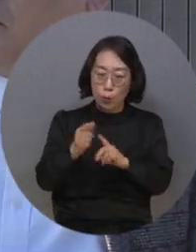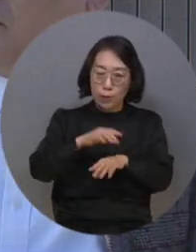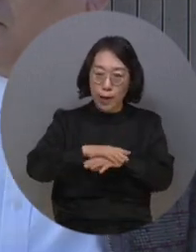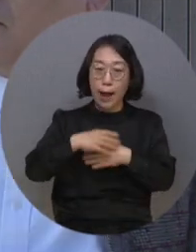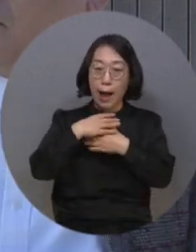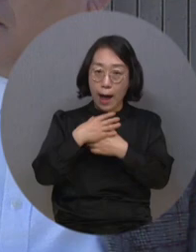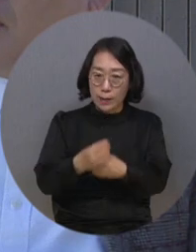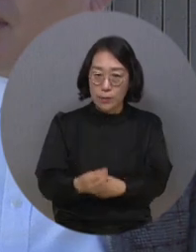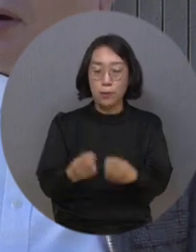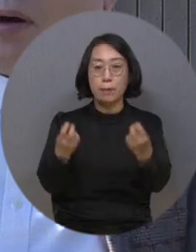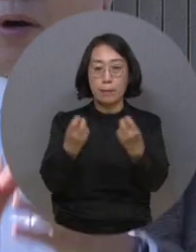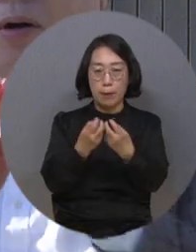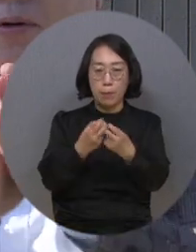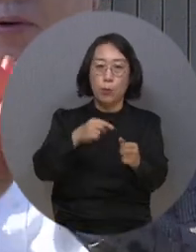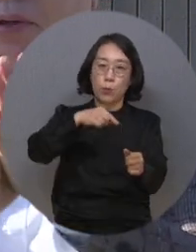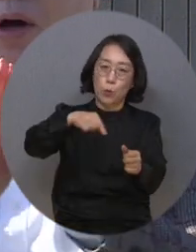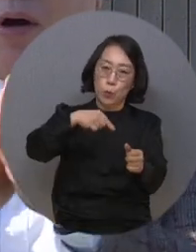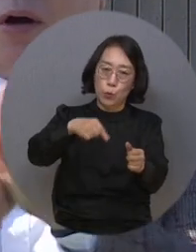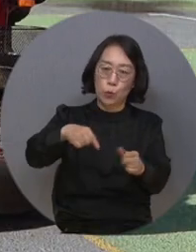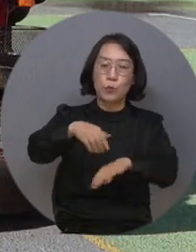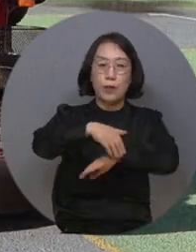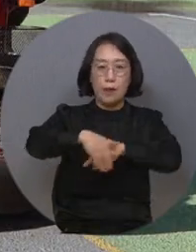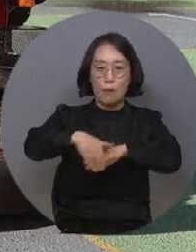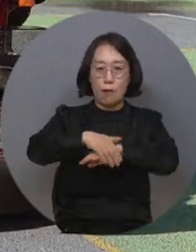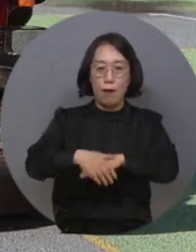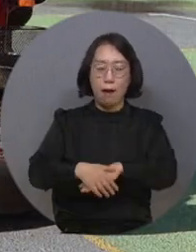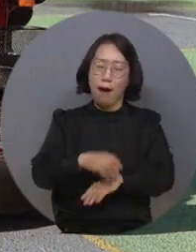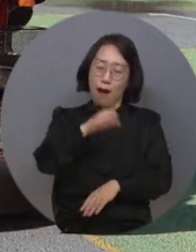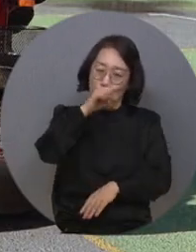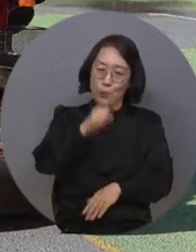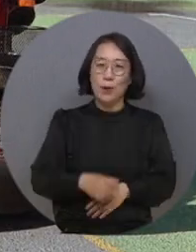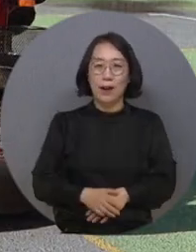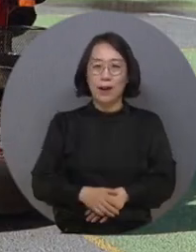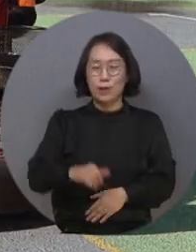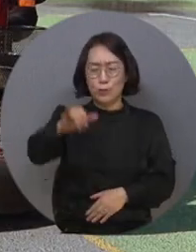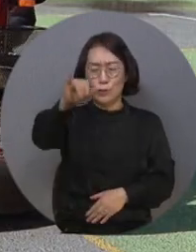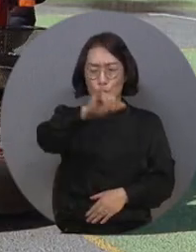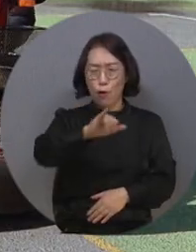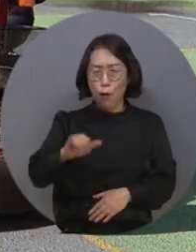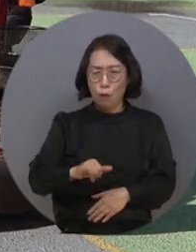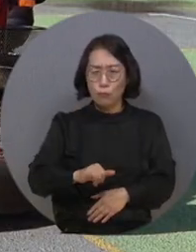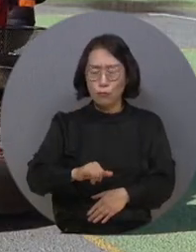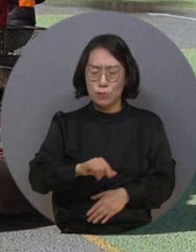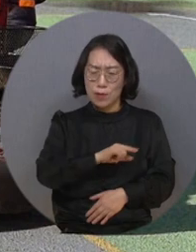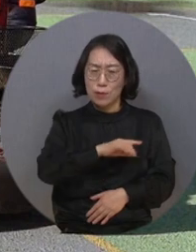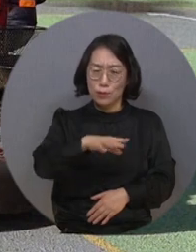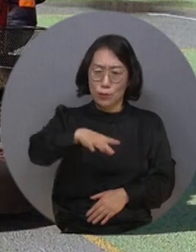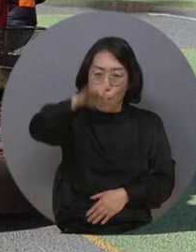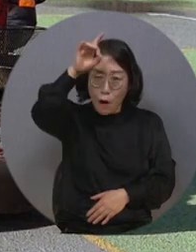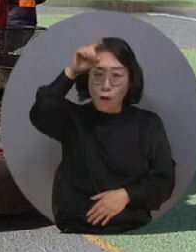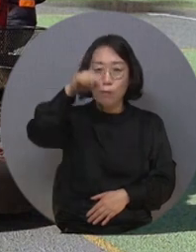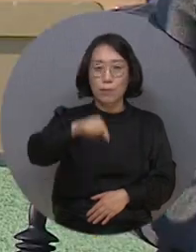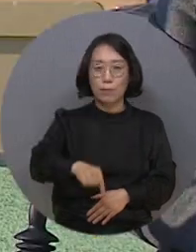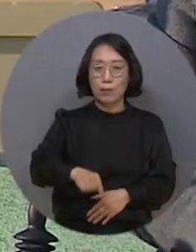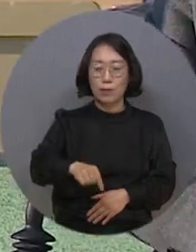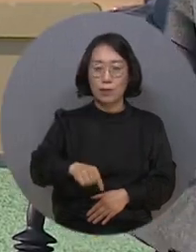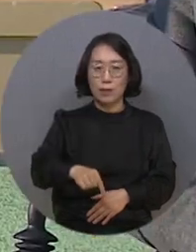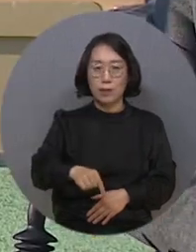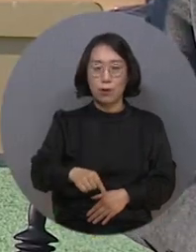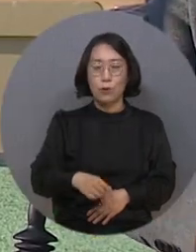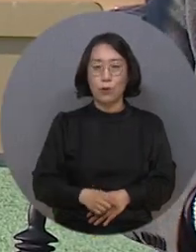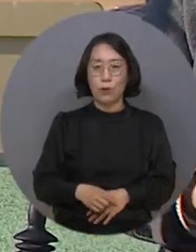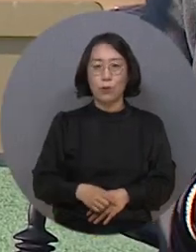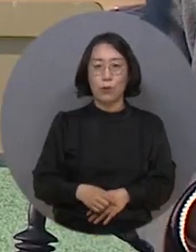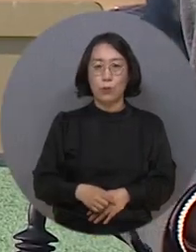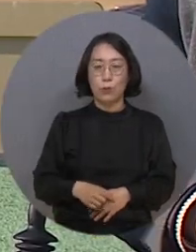거를 네. 아, 이게 전국 최초로 관악구에 전동 보장구 운전,